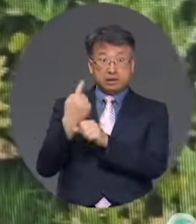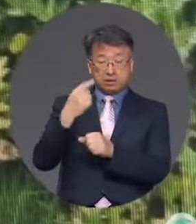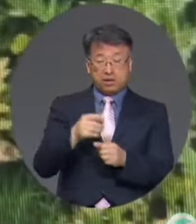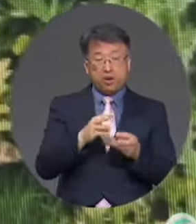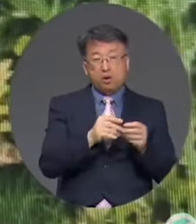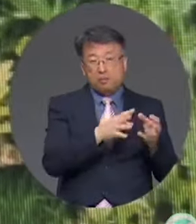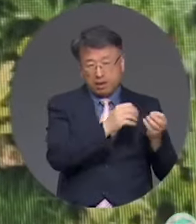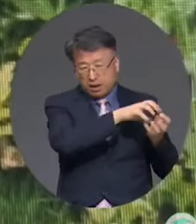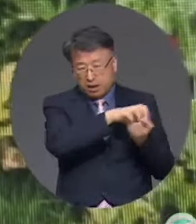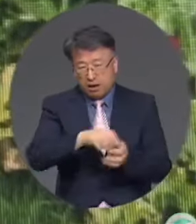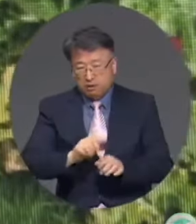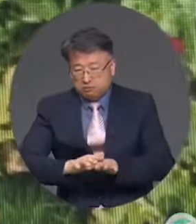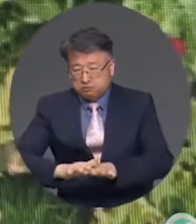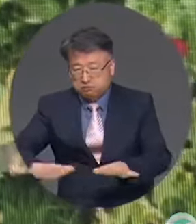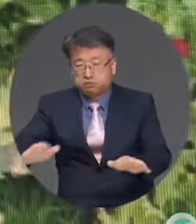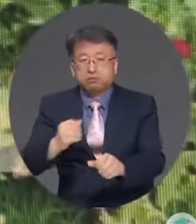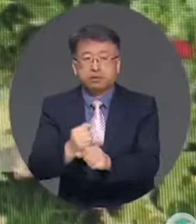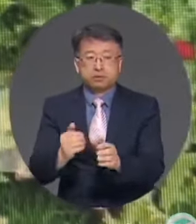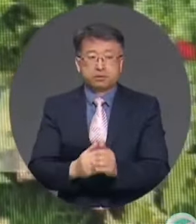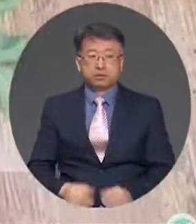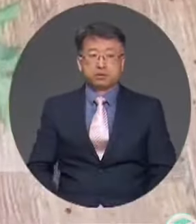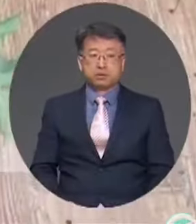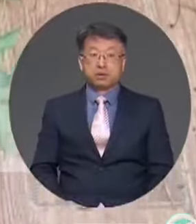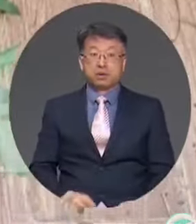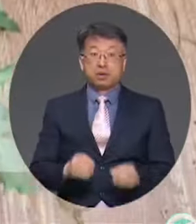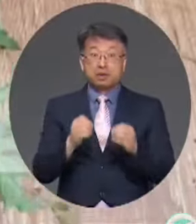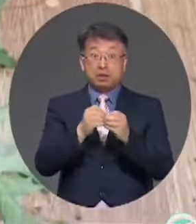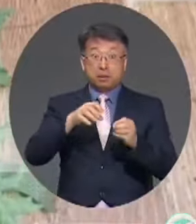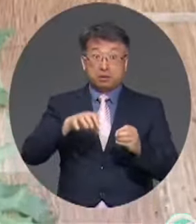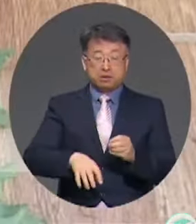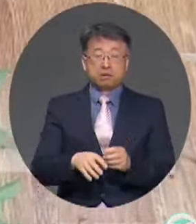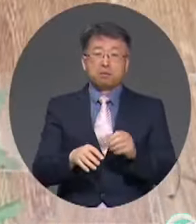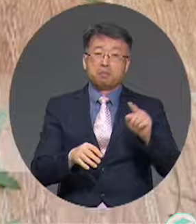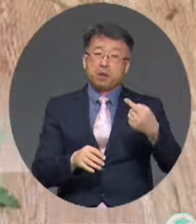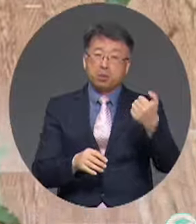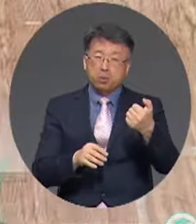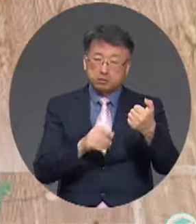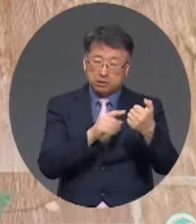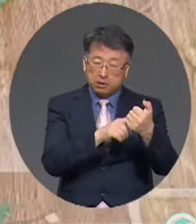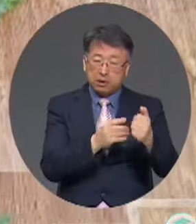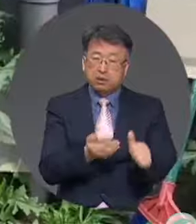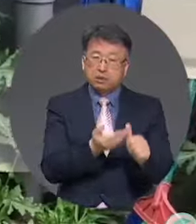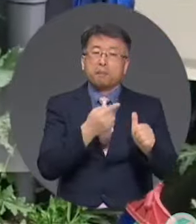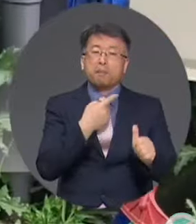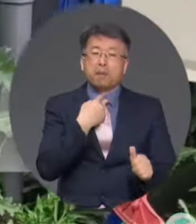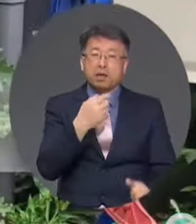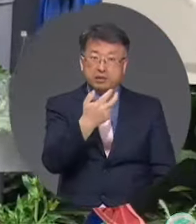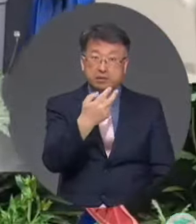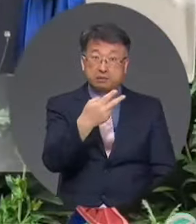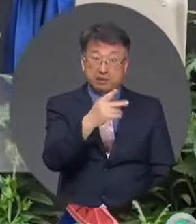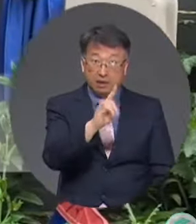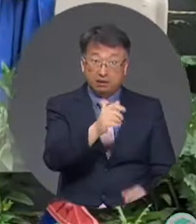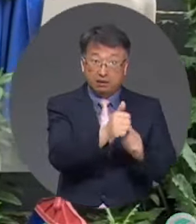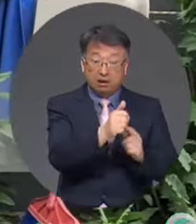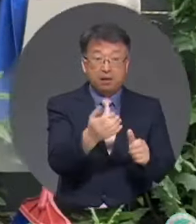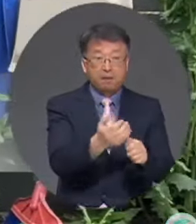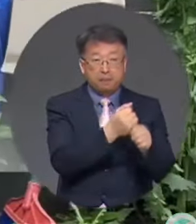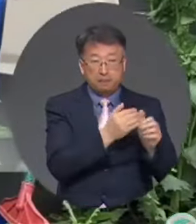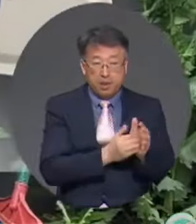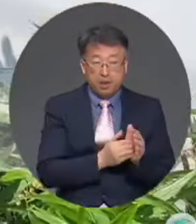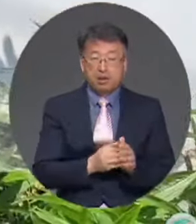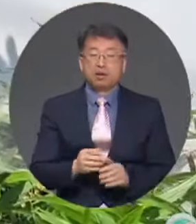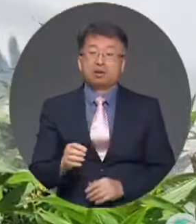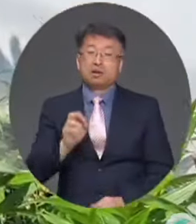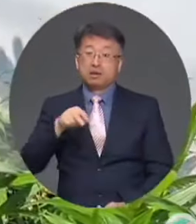최근 창원시 동읍의 주택 마당에서 마약성 양귀비 150주를 키우던 70대가 적발됐고 창원 사림동 주택에서도